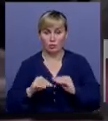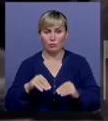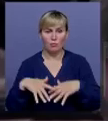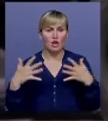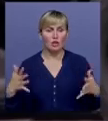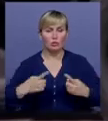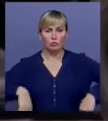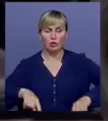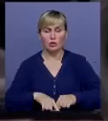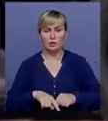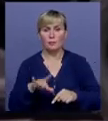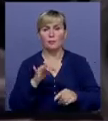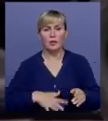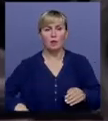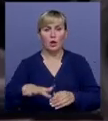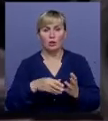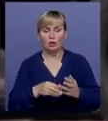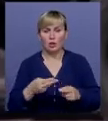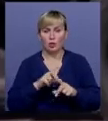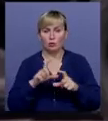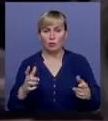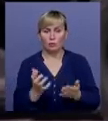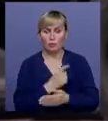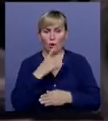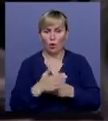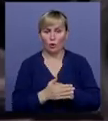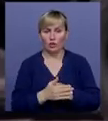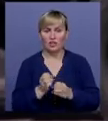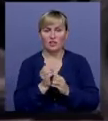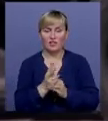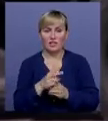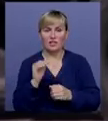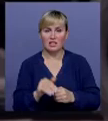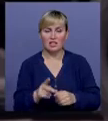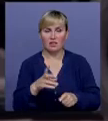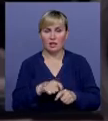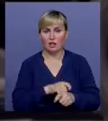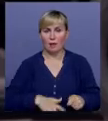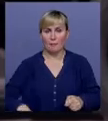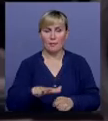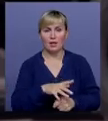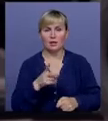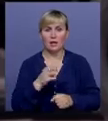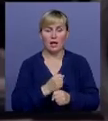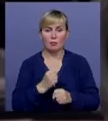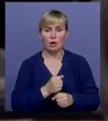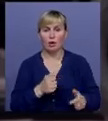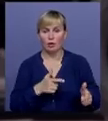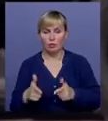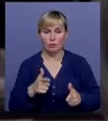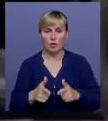большие участки. К слову, площадь территории этой школы составляет порядка 12 тысяч квадратных метров, для обработки которой